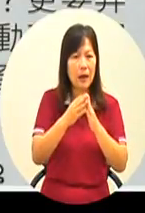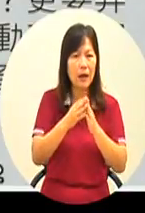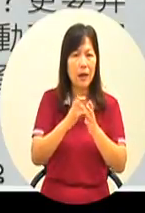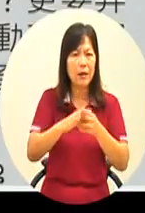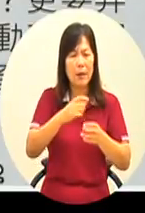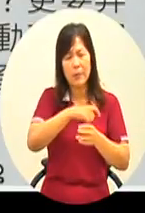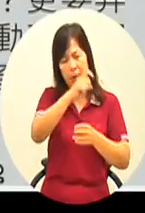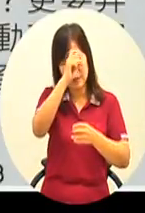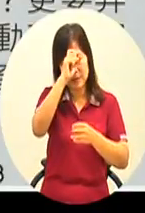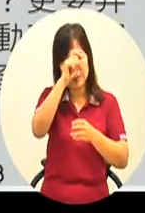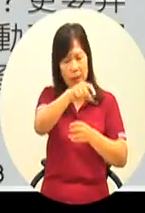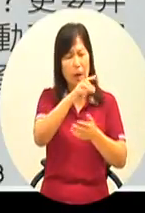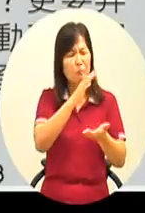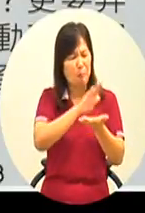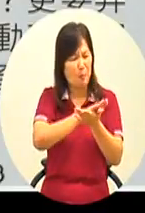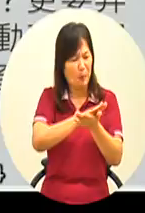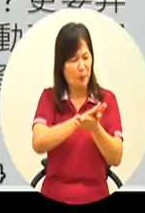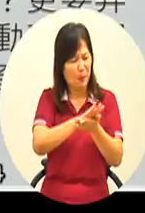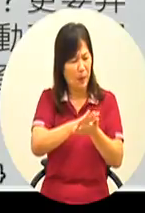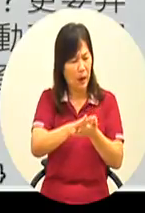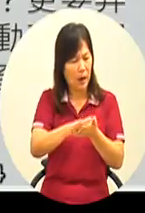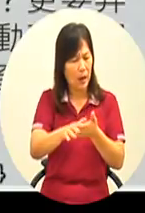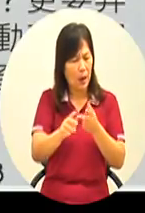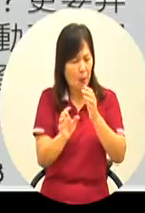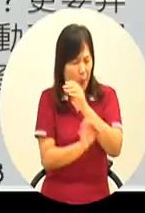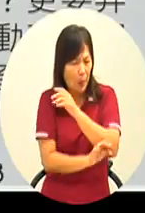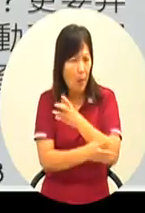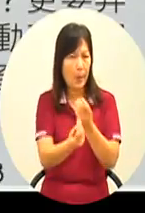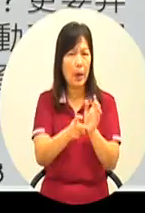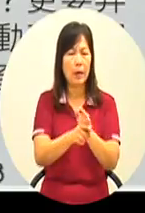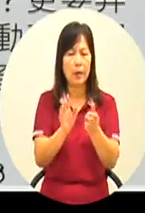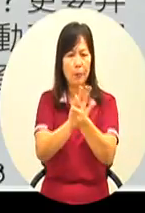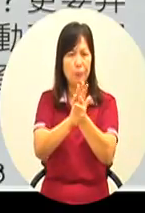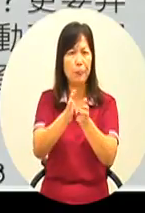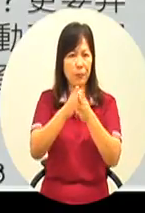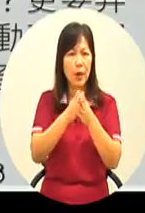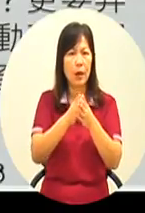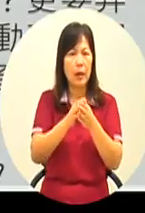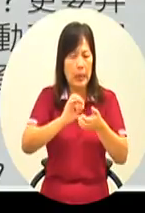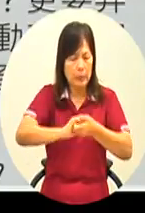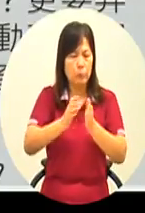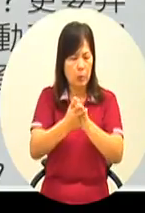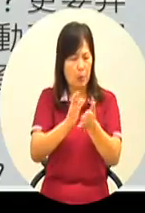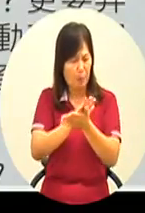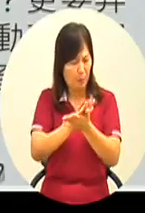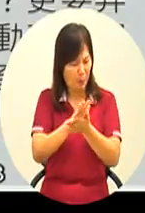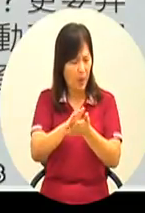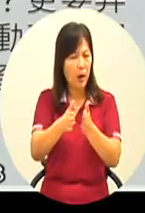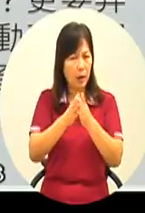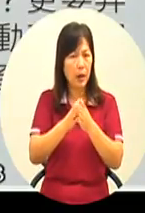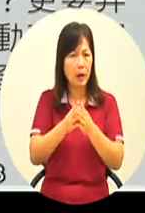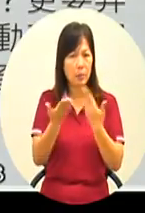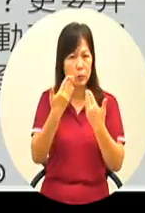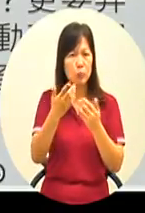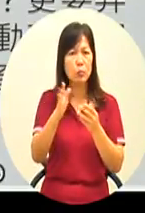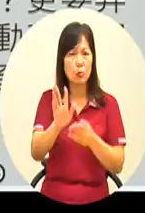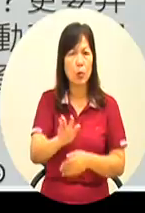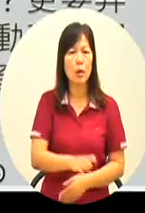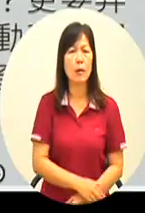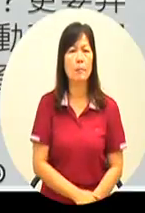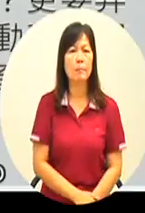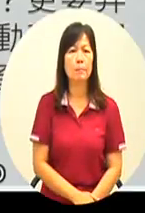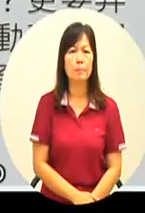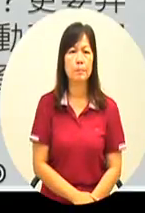很希望他是清白的，可以继续为高雄市民服务，但是必须要是清白的。所以呢，许明春，